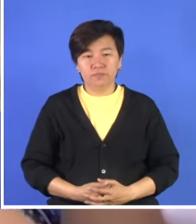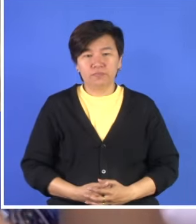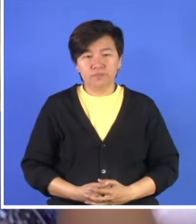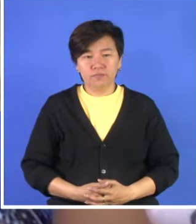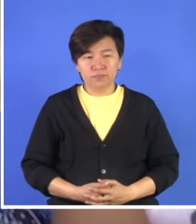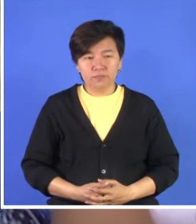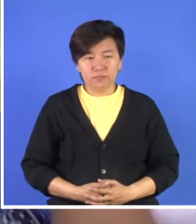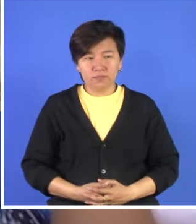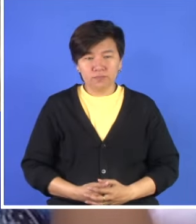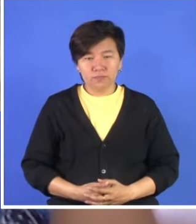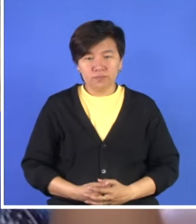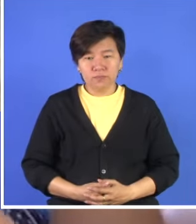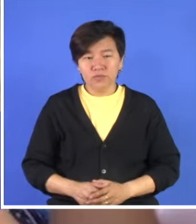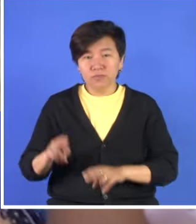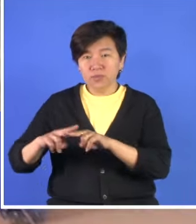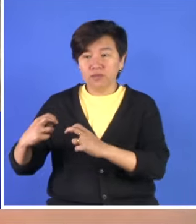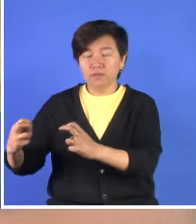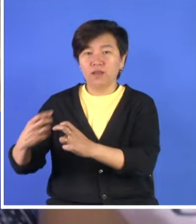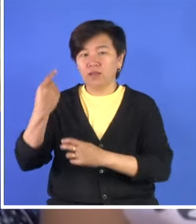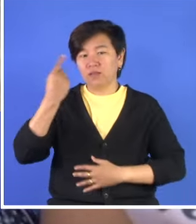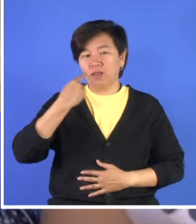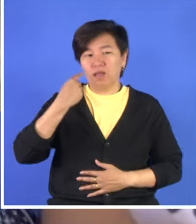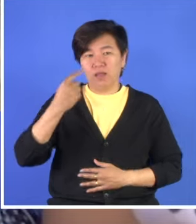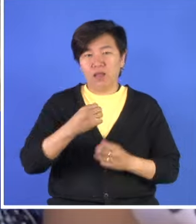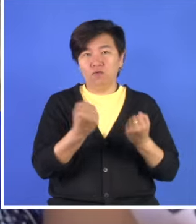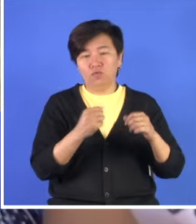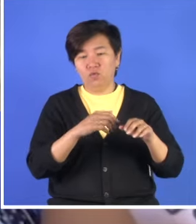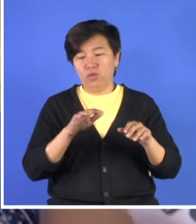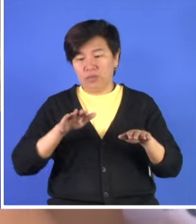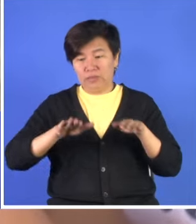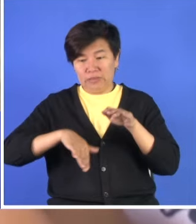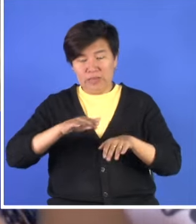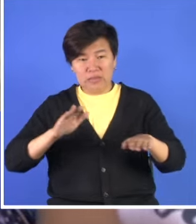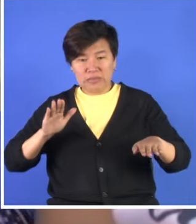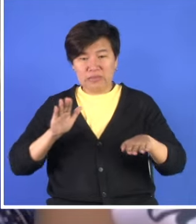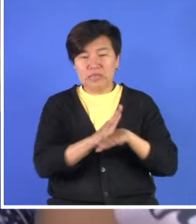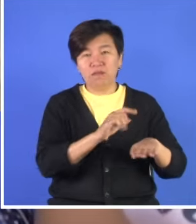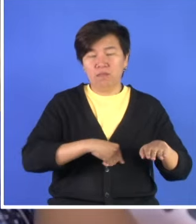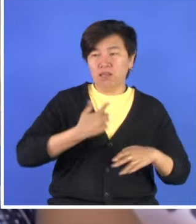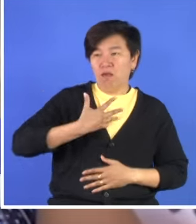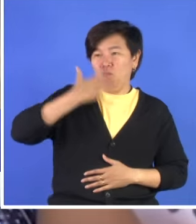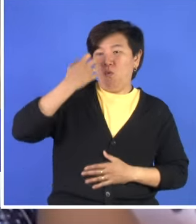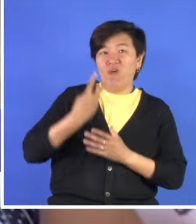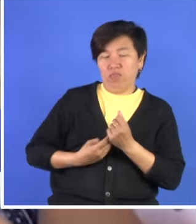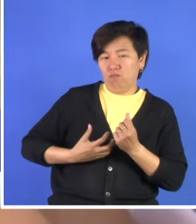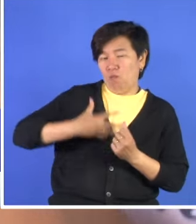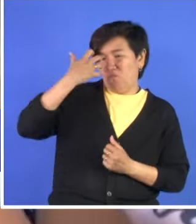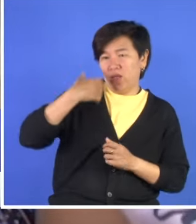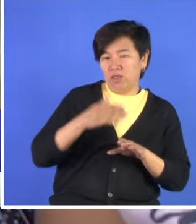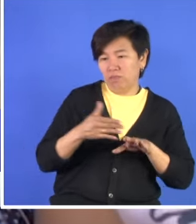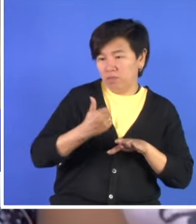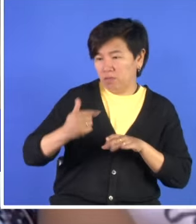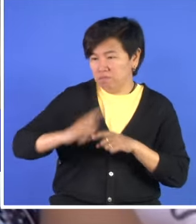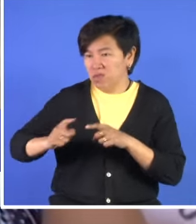ามคือเขาด่าพอด่าเสร็จปุ๊บเขาก็เลยเอาตีนไปถีบรถเอาตีนถีบรถปุ๊บแฟนหนูก็เลยโมโหโมโหก็เลยเหมือนว่าจะเอามีด